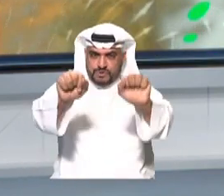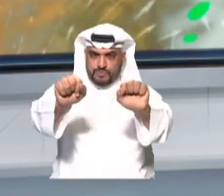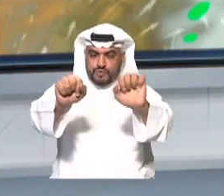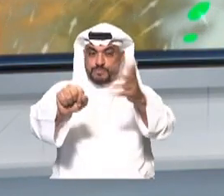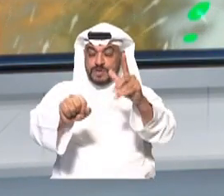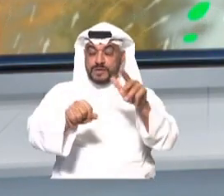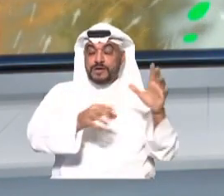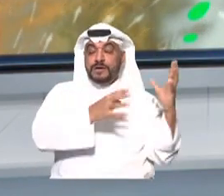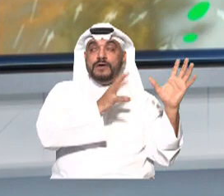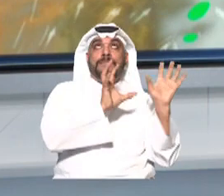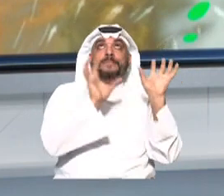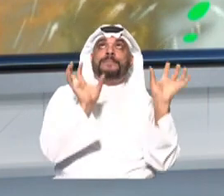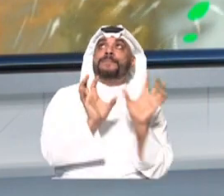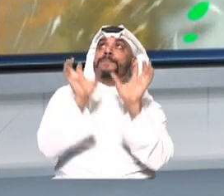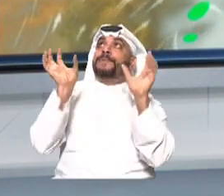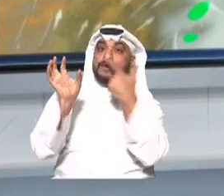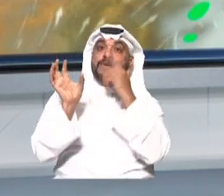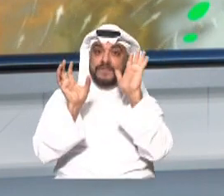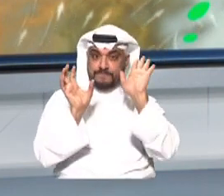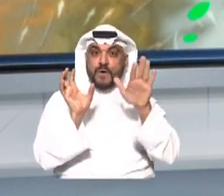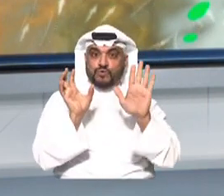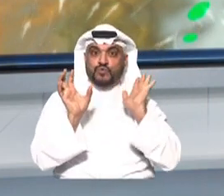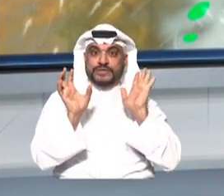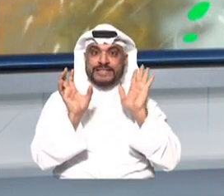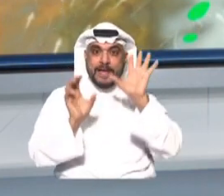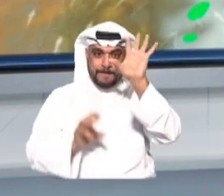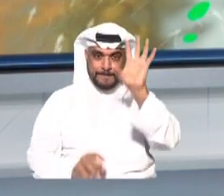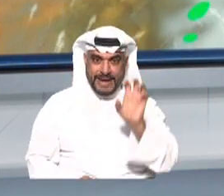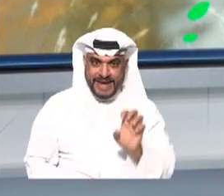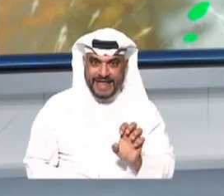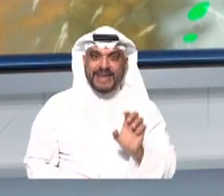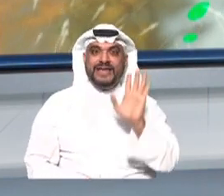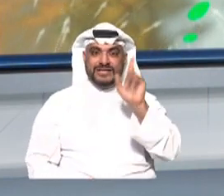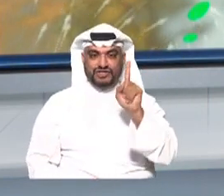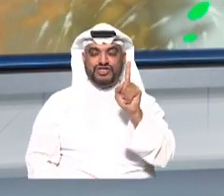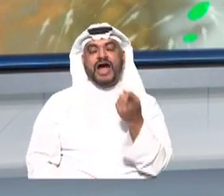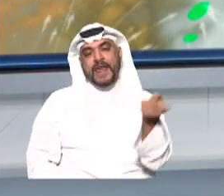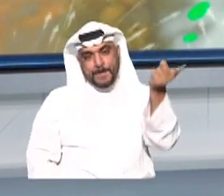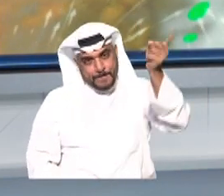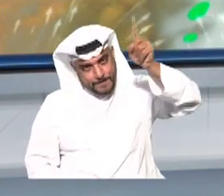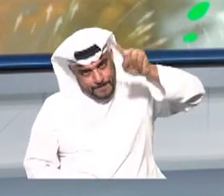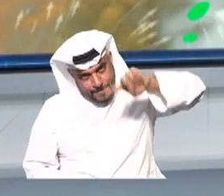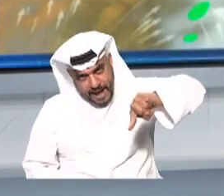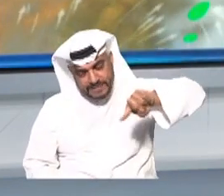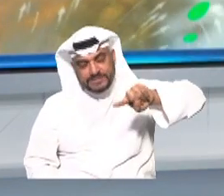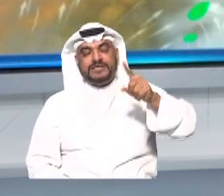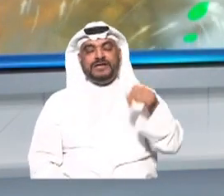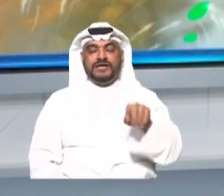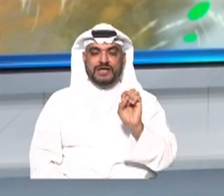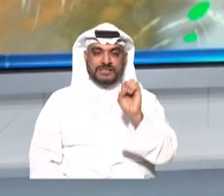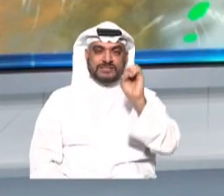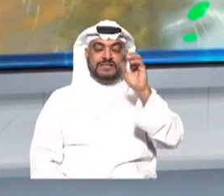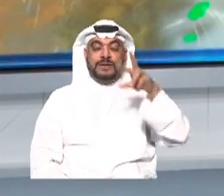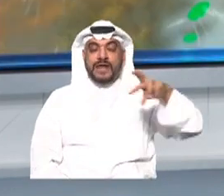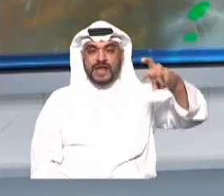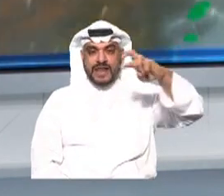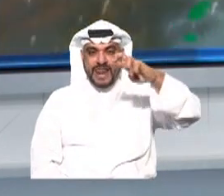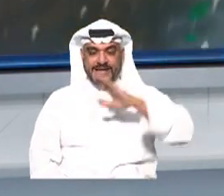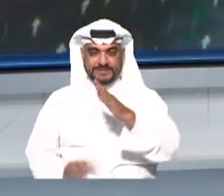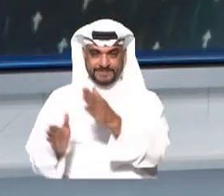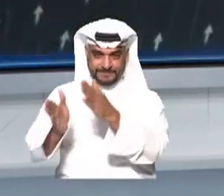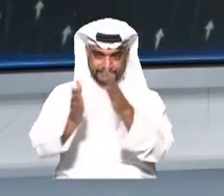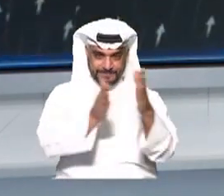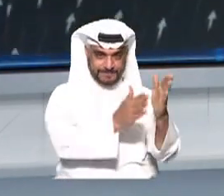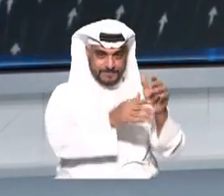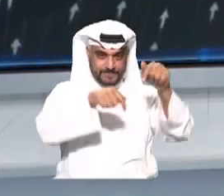عبور السحب وارد ومستمر معنا خلال هذه الليلة، ورح يستمر معنا أيضا حتى بداية يوم الأحد. الأجواء